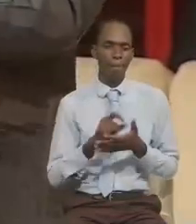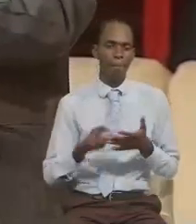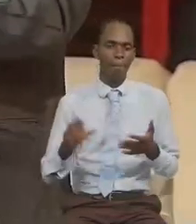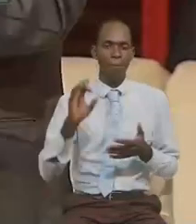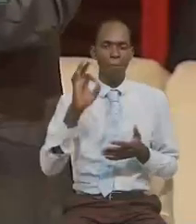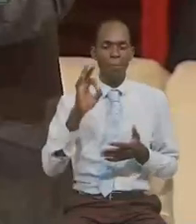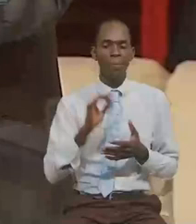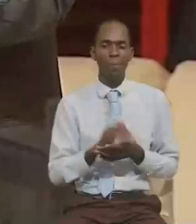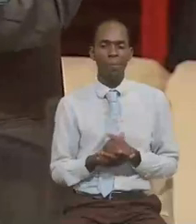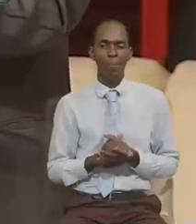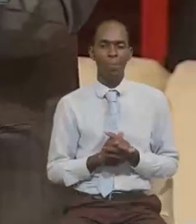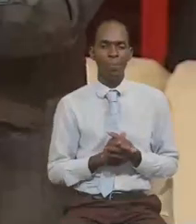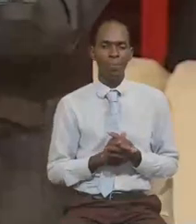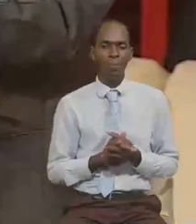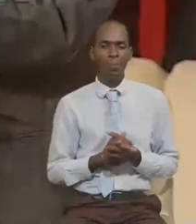verset